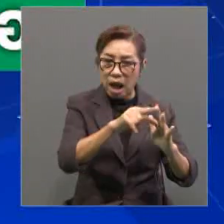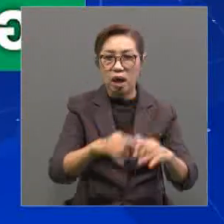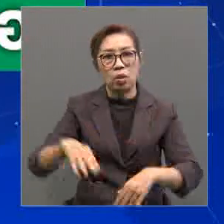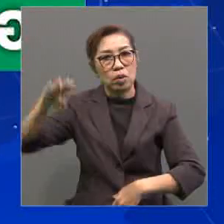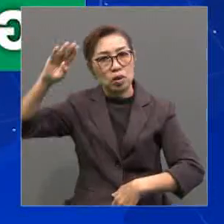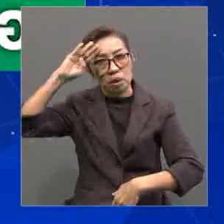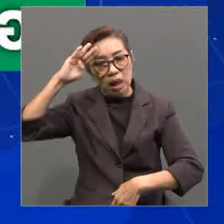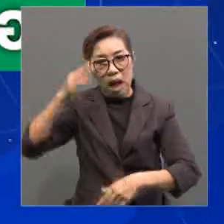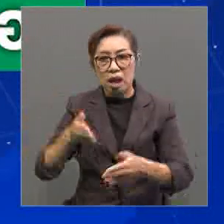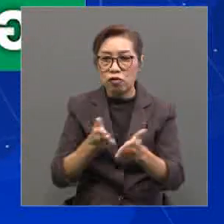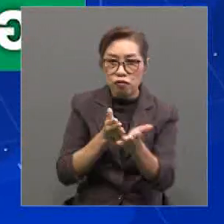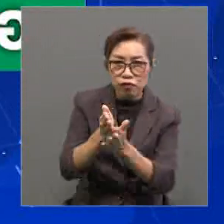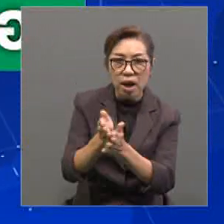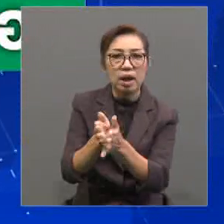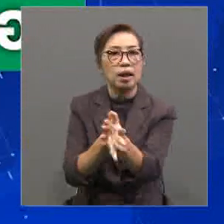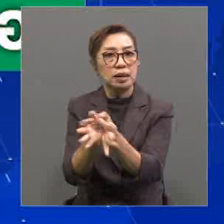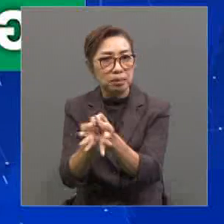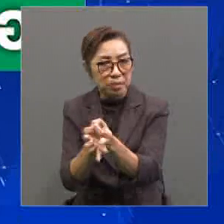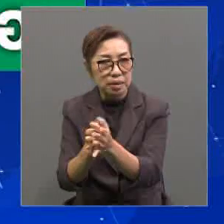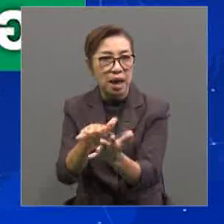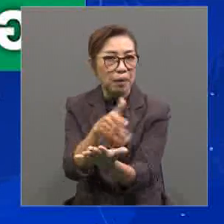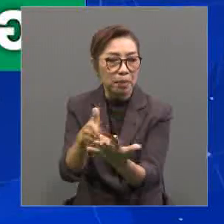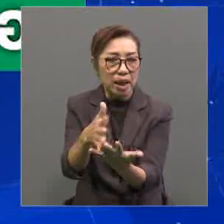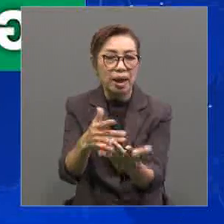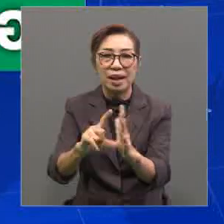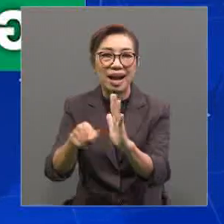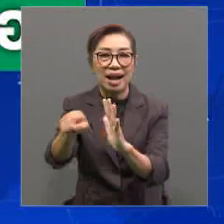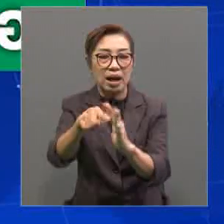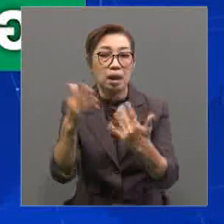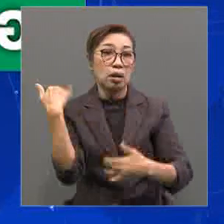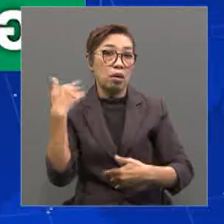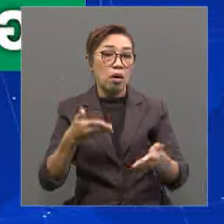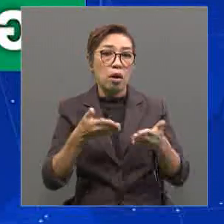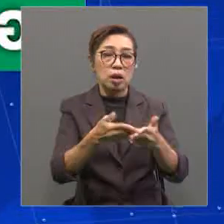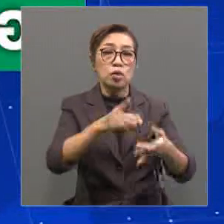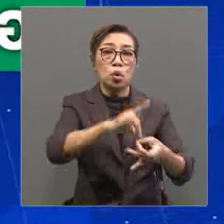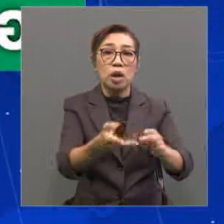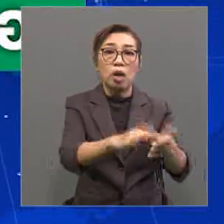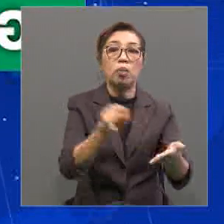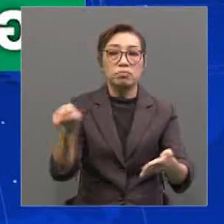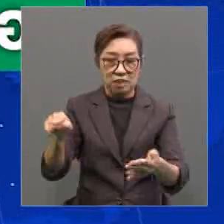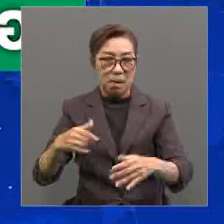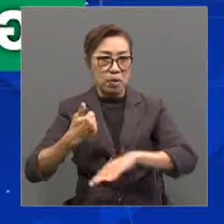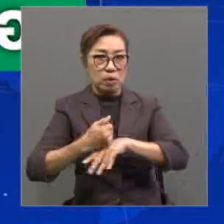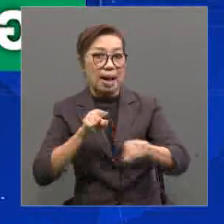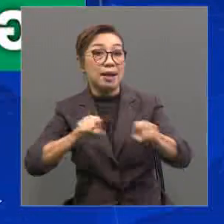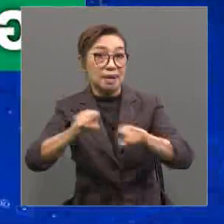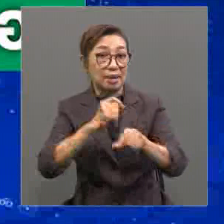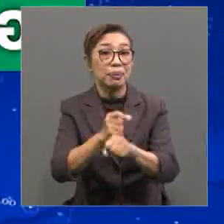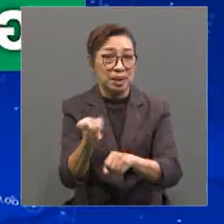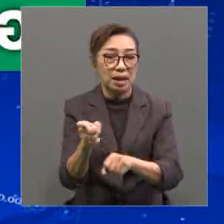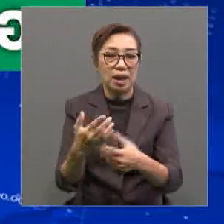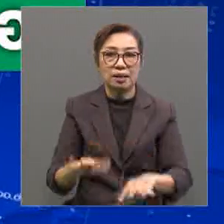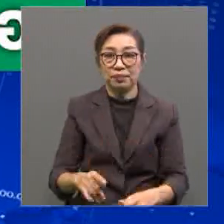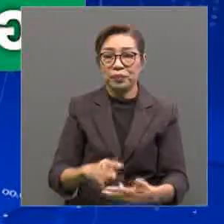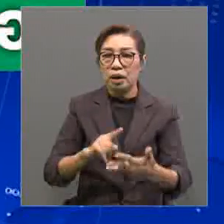บัญชาการทหารเรือและเป็นผู้บัญชาการกองเรือยุทธการช่วงเหตุการณ์เรือหลวงสุโขทัยอับต่างด้วยค่ะขณะที่ผู้บัญชา